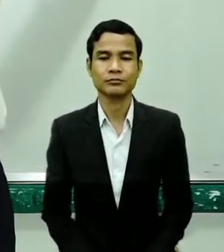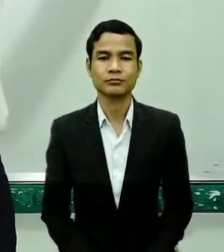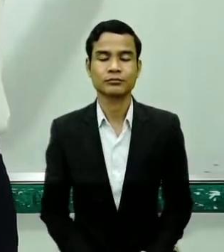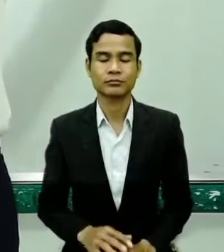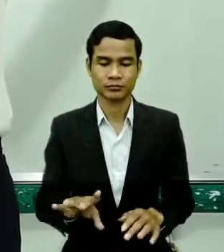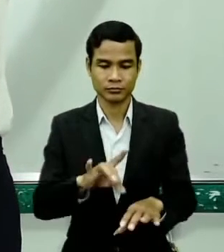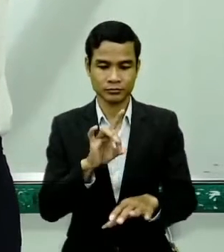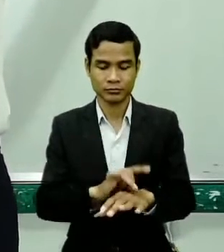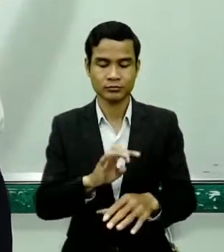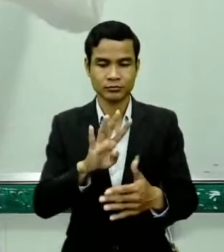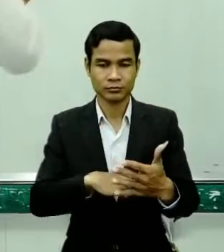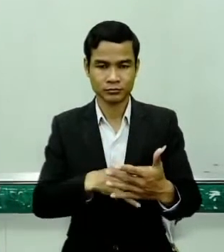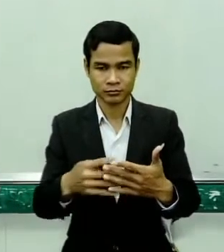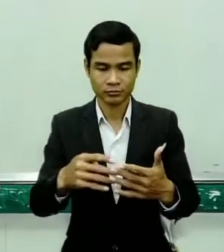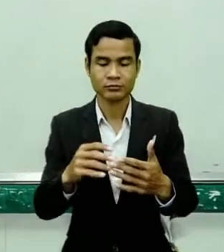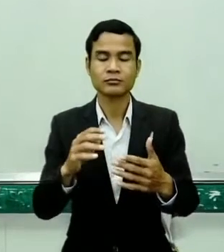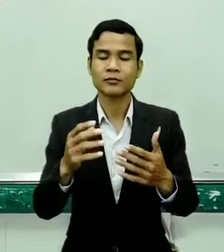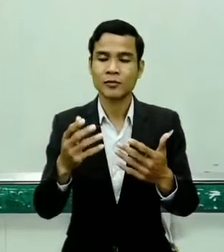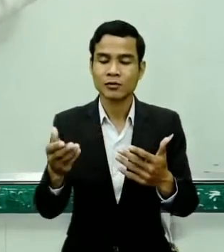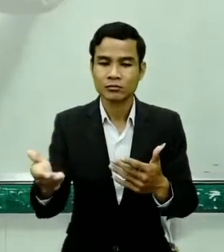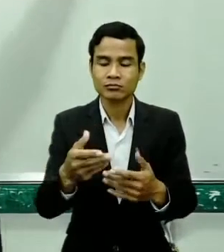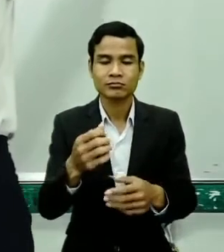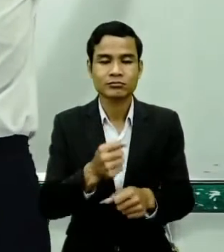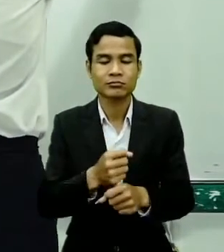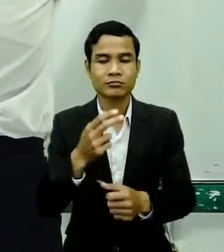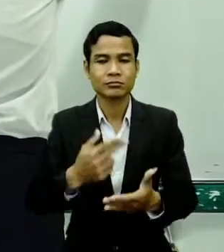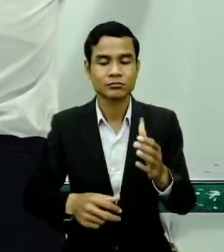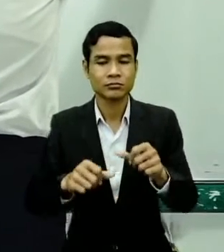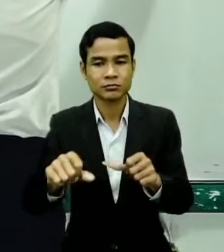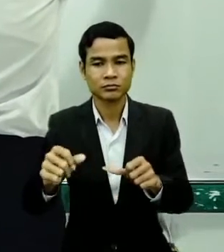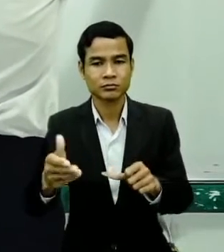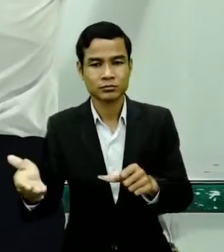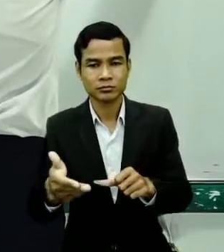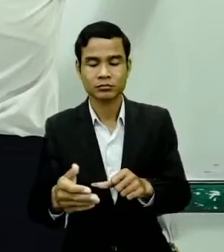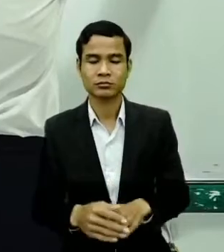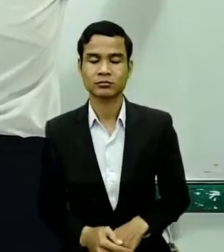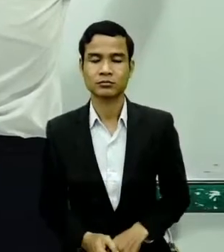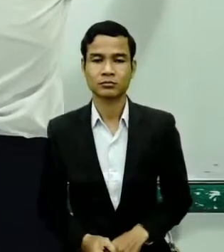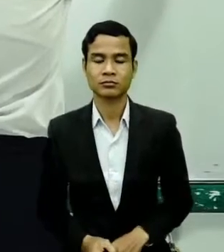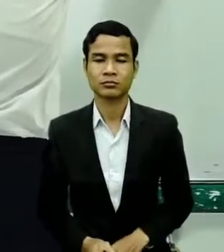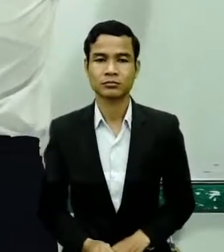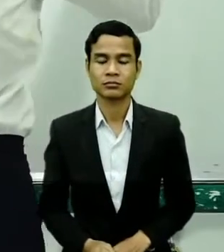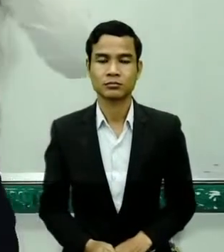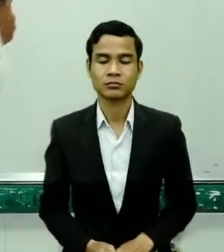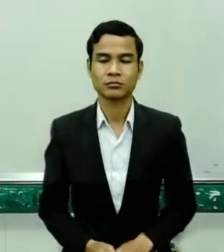Bây đây cầm nọt phán ca hai con thử thử ấy tiện. Ây da, lịch cá.